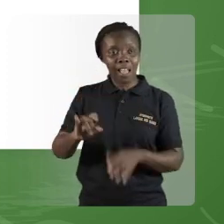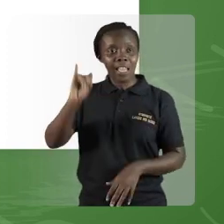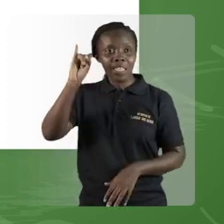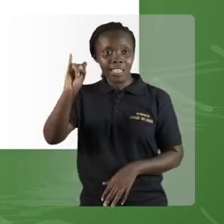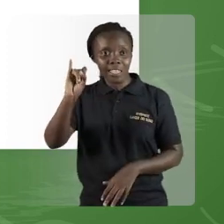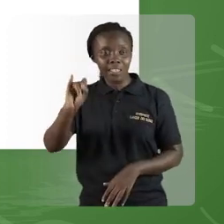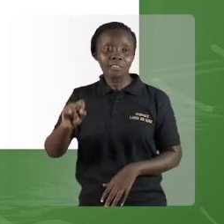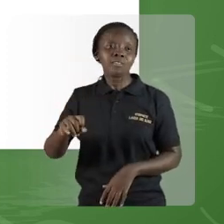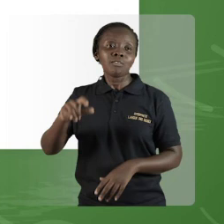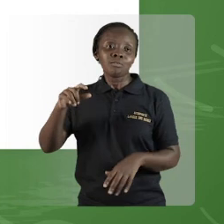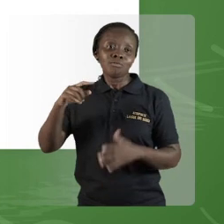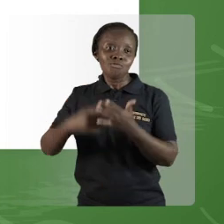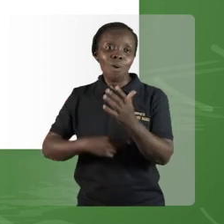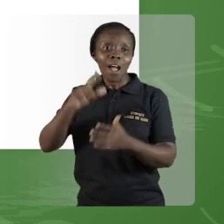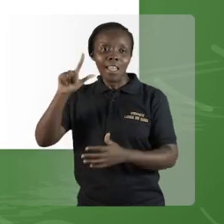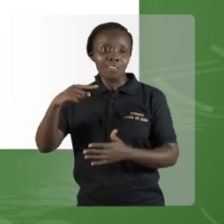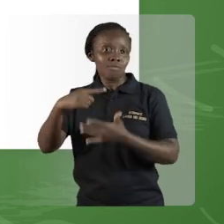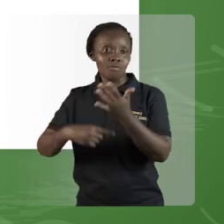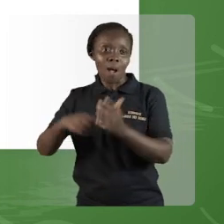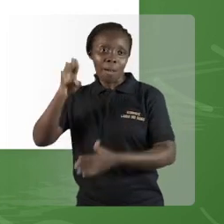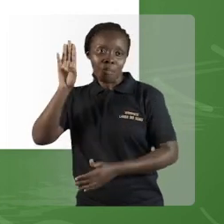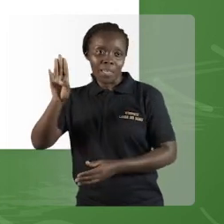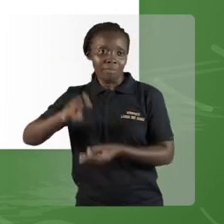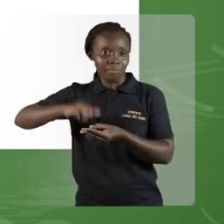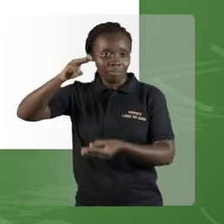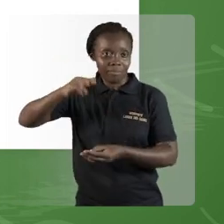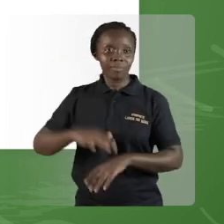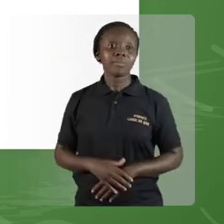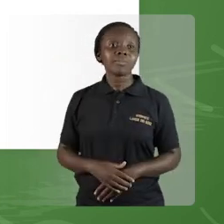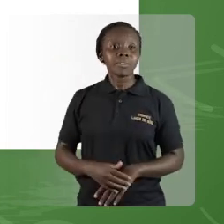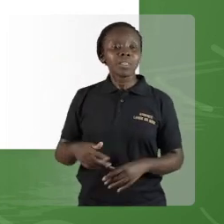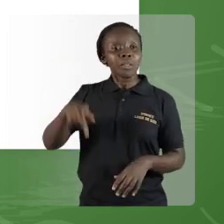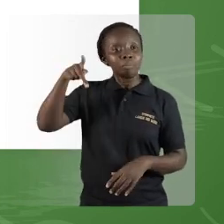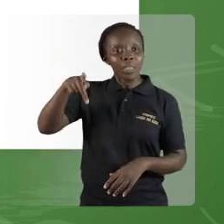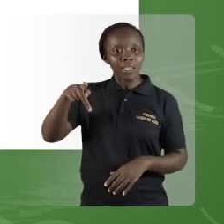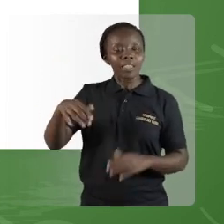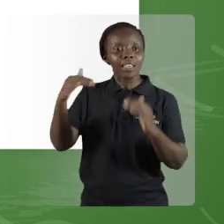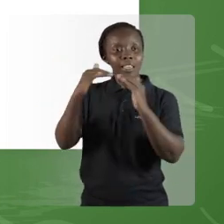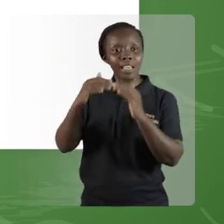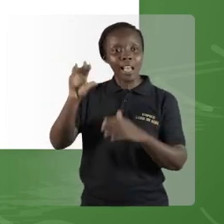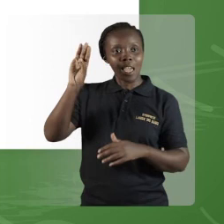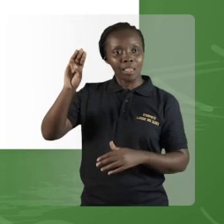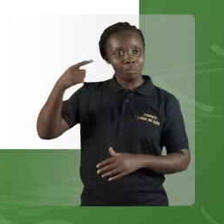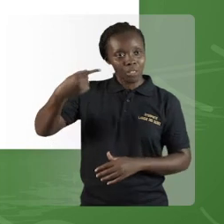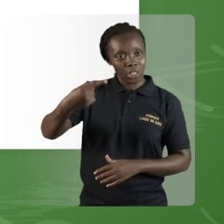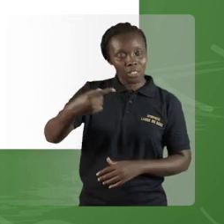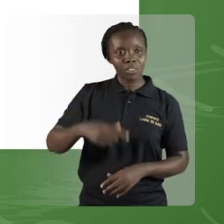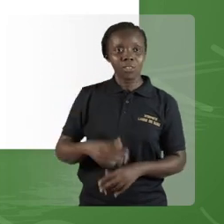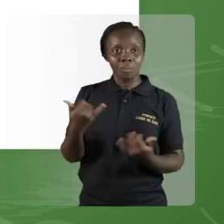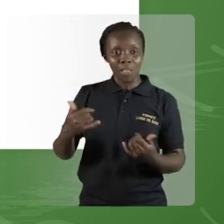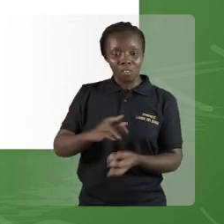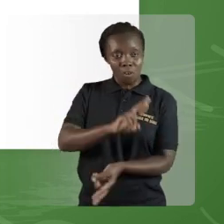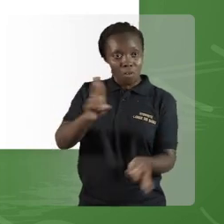I fois L fois B. Et le poids P, c'est M fois G. En remplaçant les